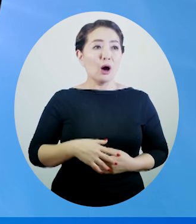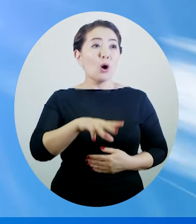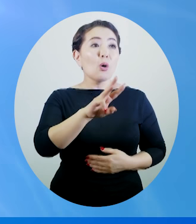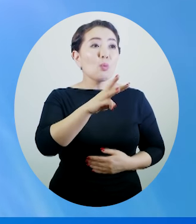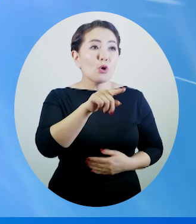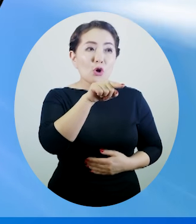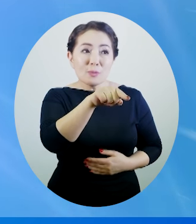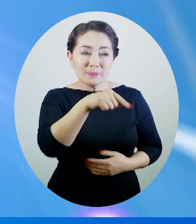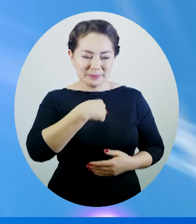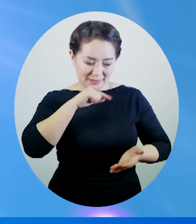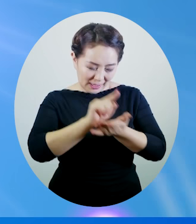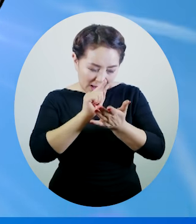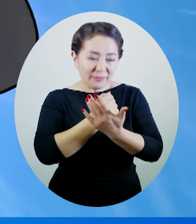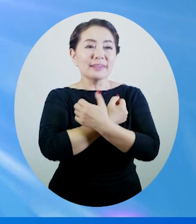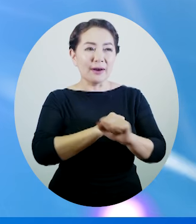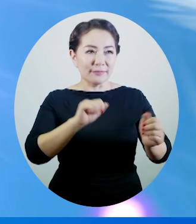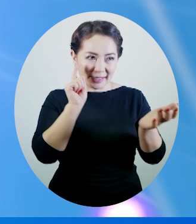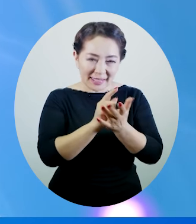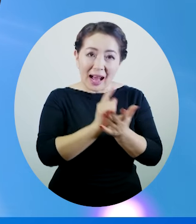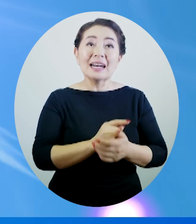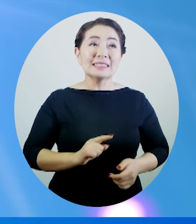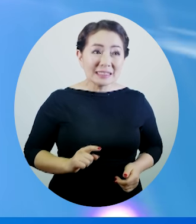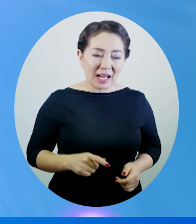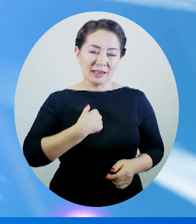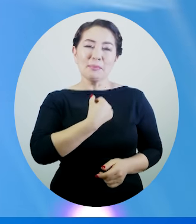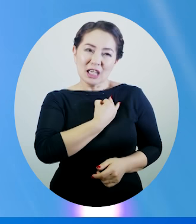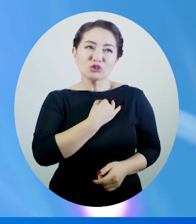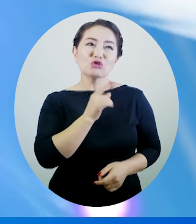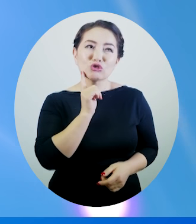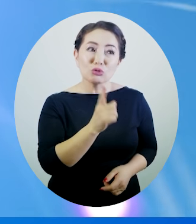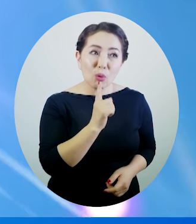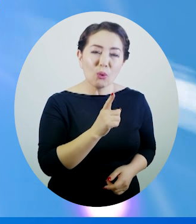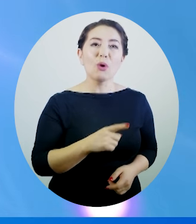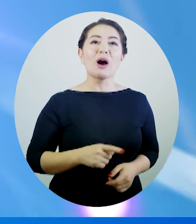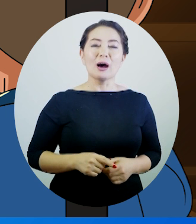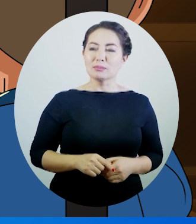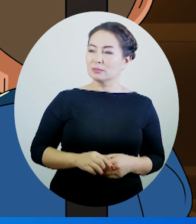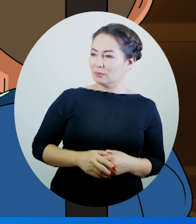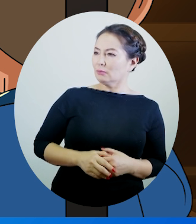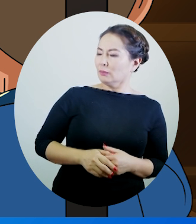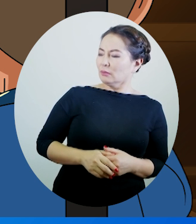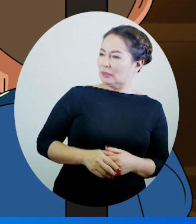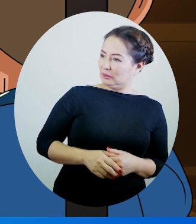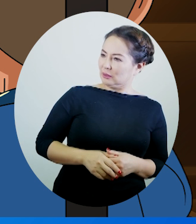Мөнхөө. Би чамайг эндээс заавал гаргана. Надад итгэр.